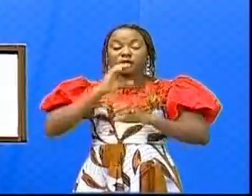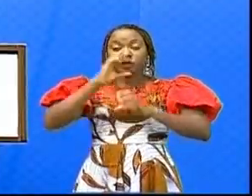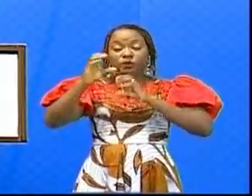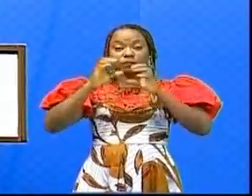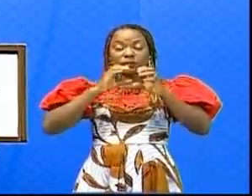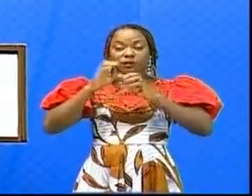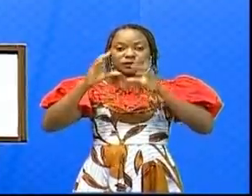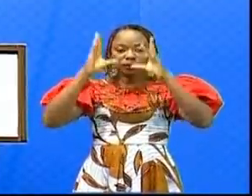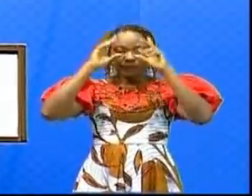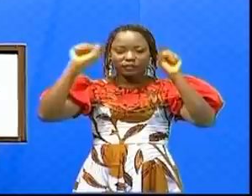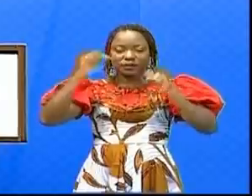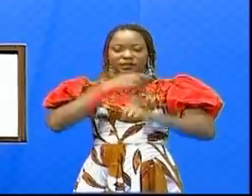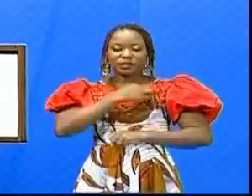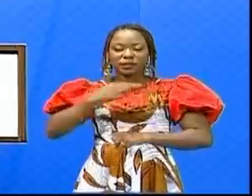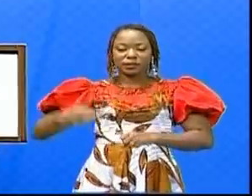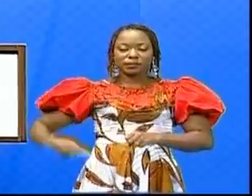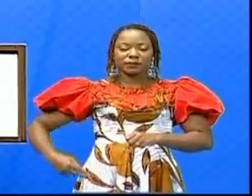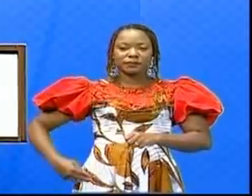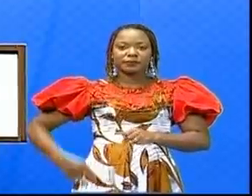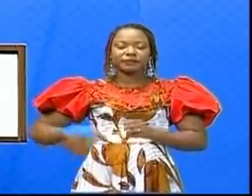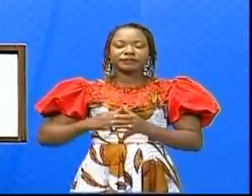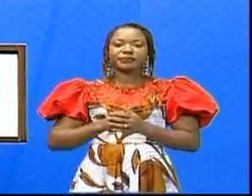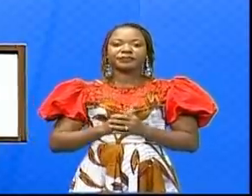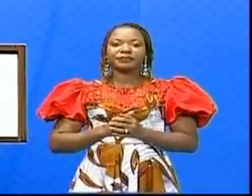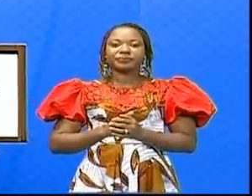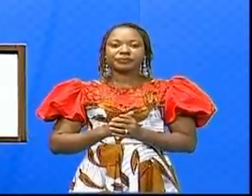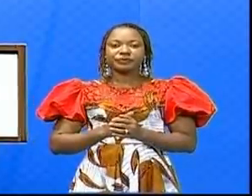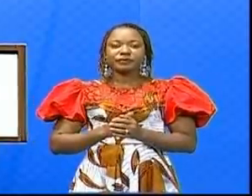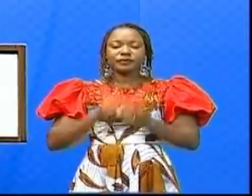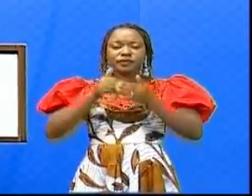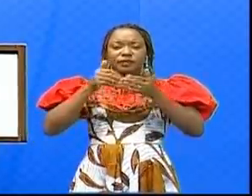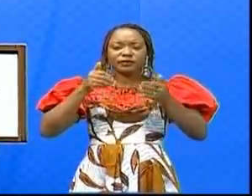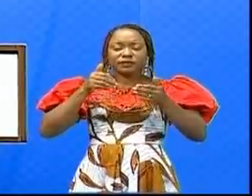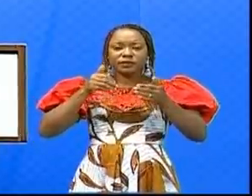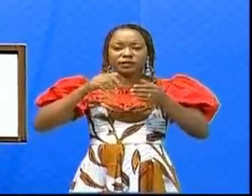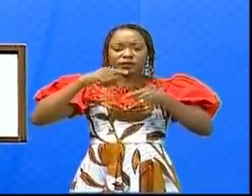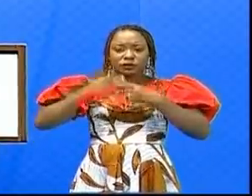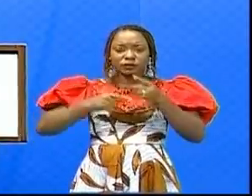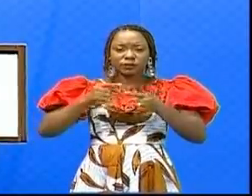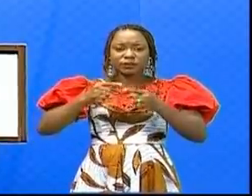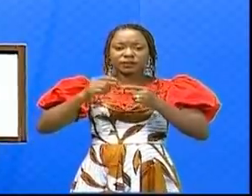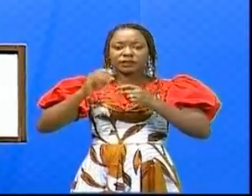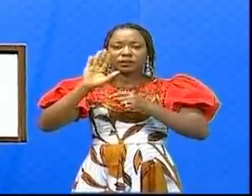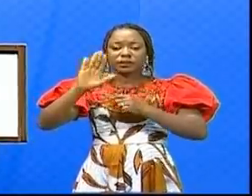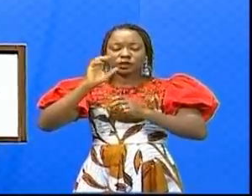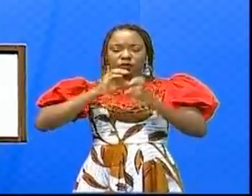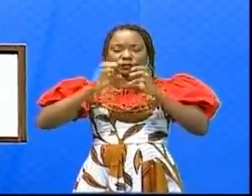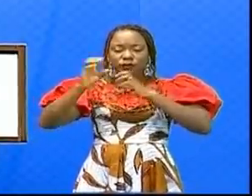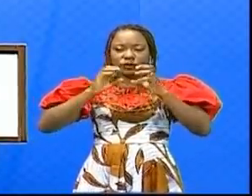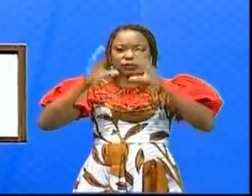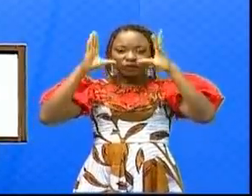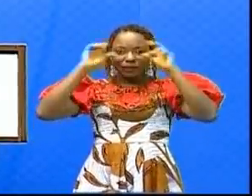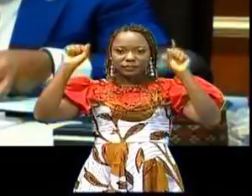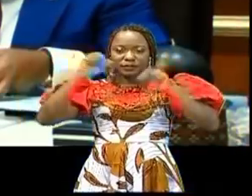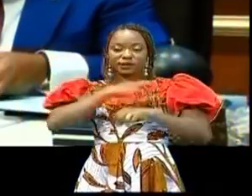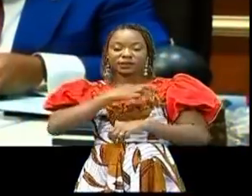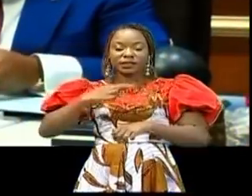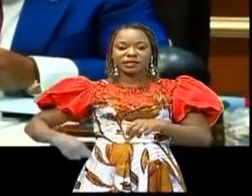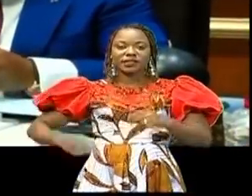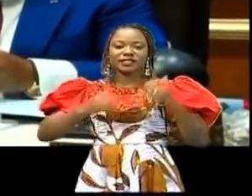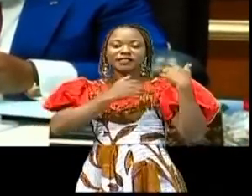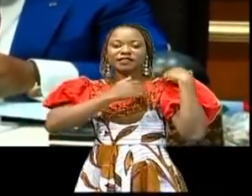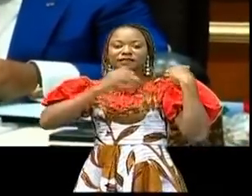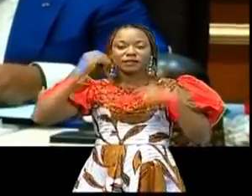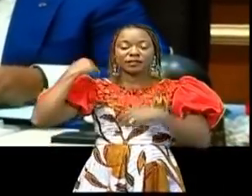Communication du président de la République. Avant d'entamer sa communication, le président de la République, chef de